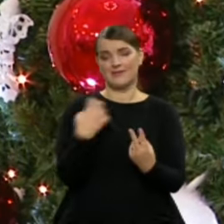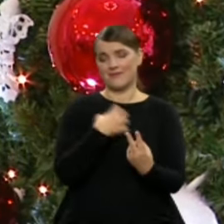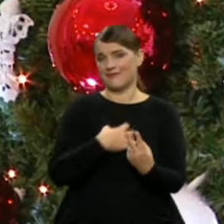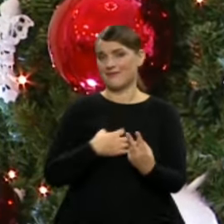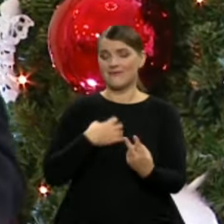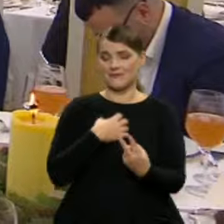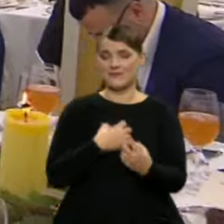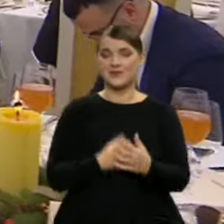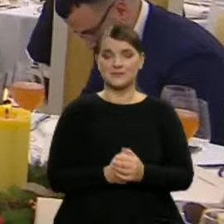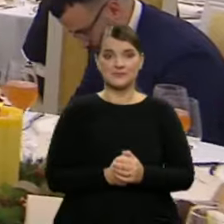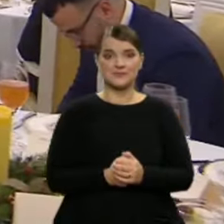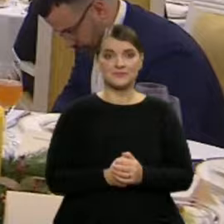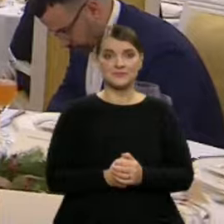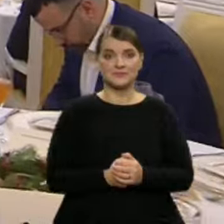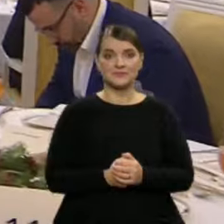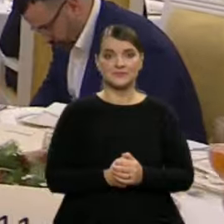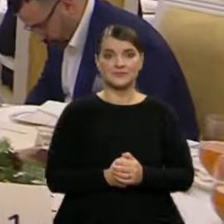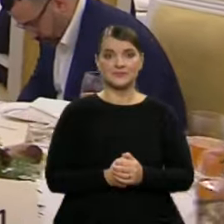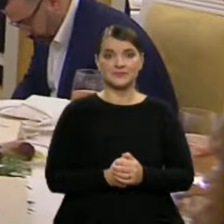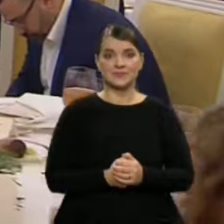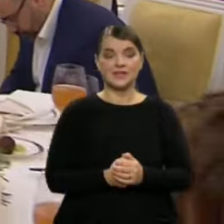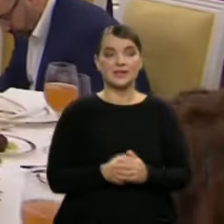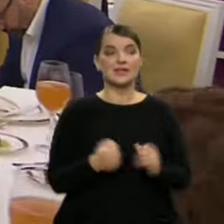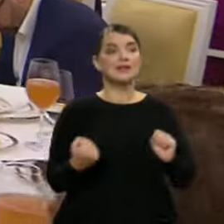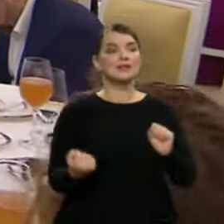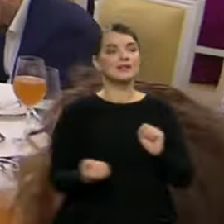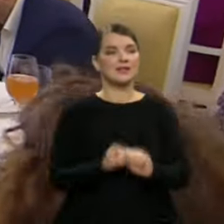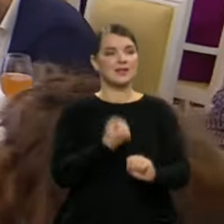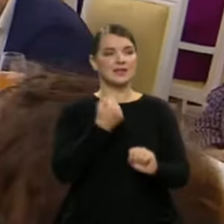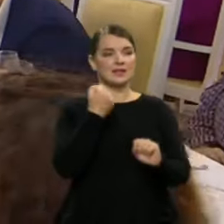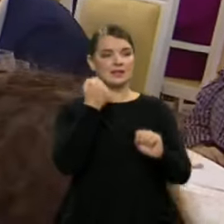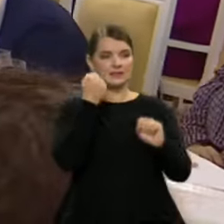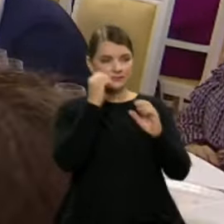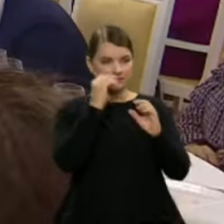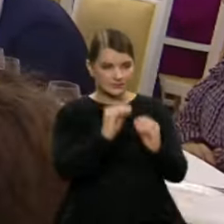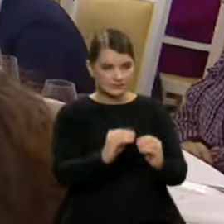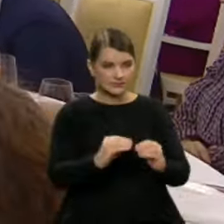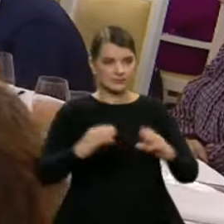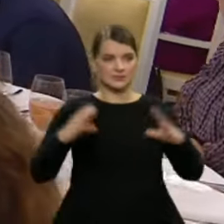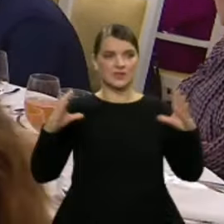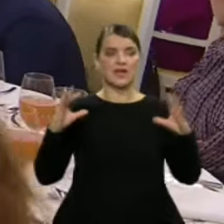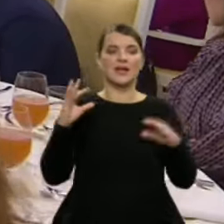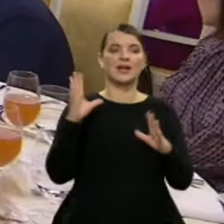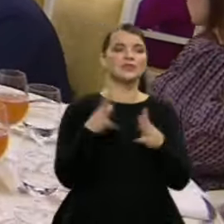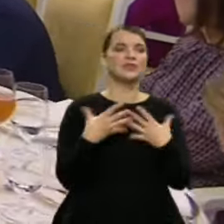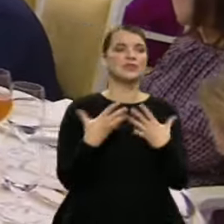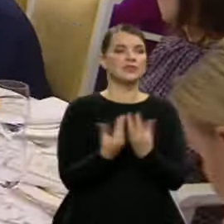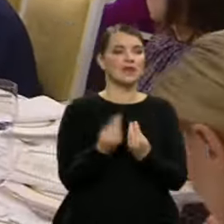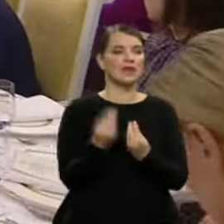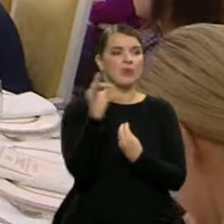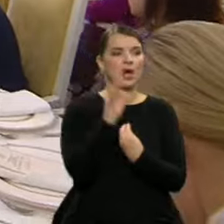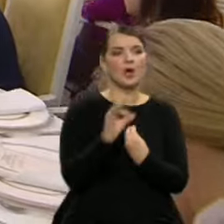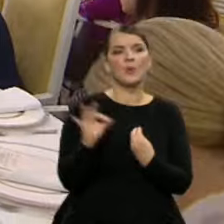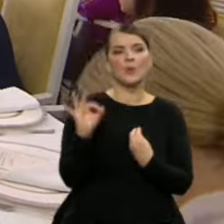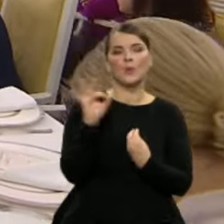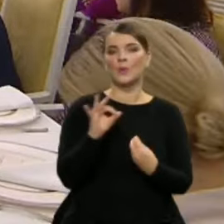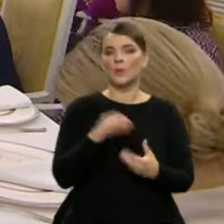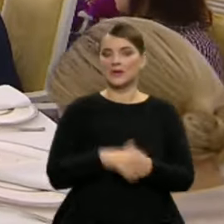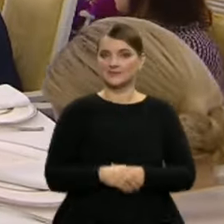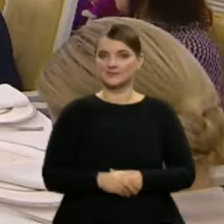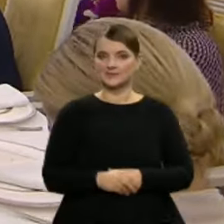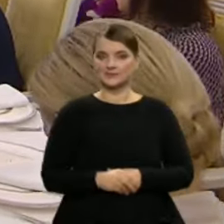Tam reikalingas taip pat gilesnis žvilgsnis į šeimą. Judėjų ir krikščionių šventasis